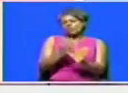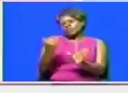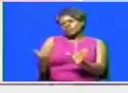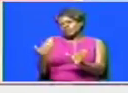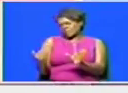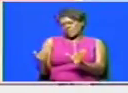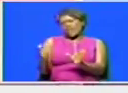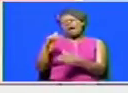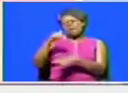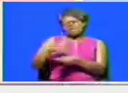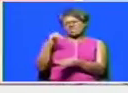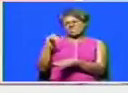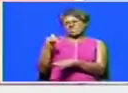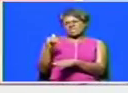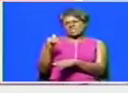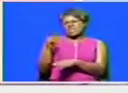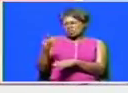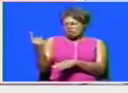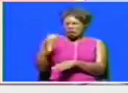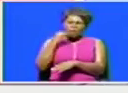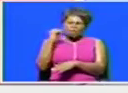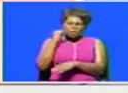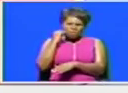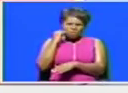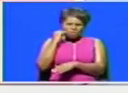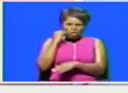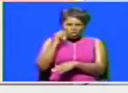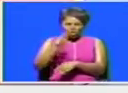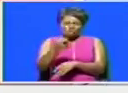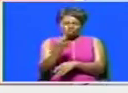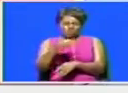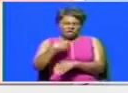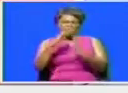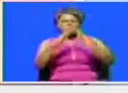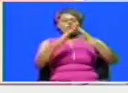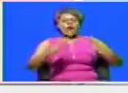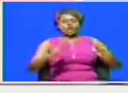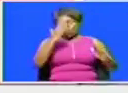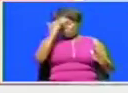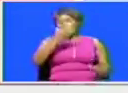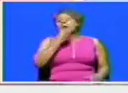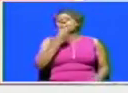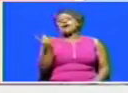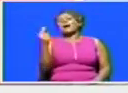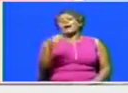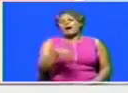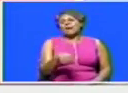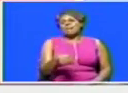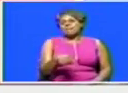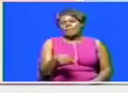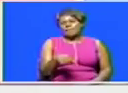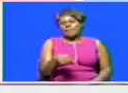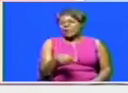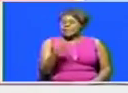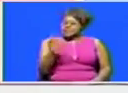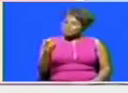mlevi. Mm-hmm. Sasa kana yeye. Wakiona unafika nyumbani wanasema tujifungie kwenye chumba cha kulala manake baba amefanya nini? Ameingia na tuja nitakufanyia fujo. Kwa hivyo